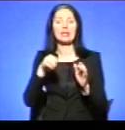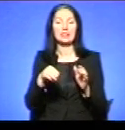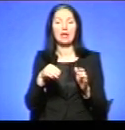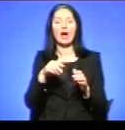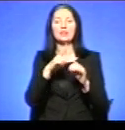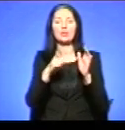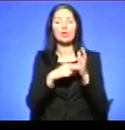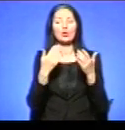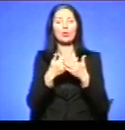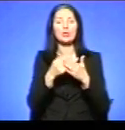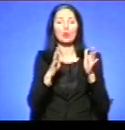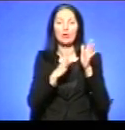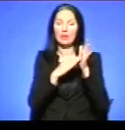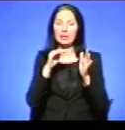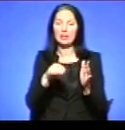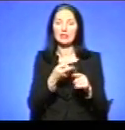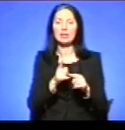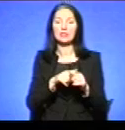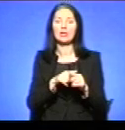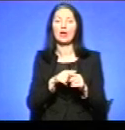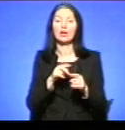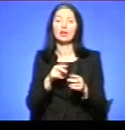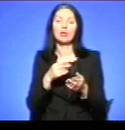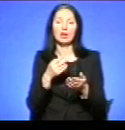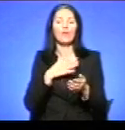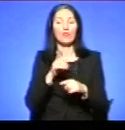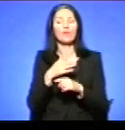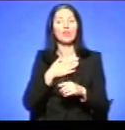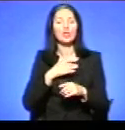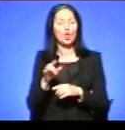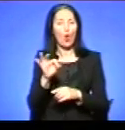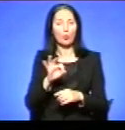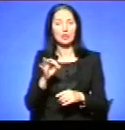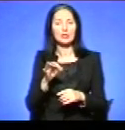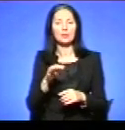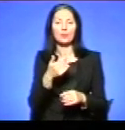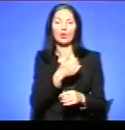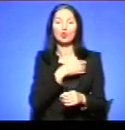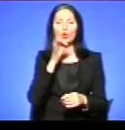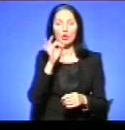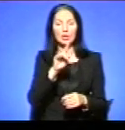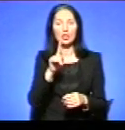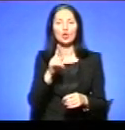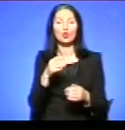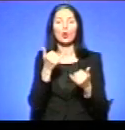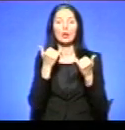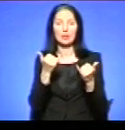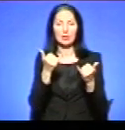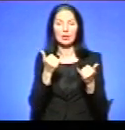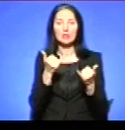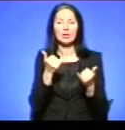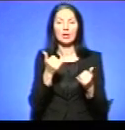тисяч. Яка ж тенденція прослідковується в нашій області? Варто зазначити, що на поточний період часу